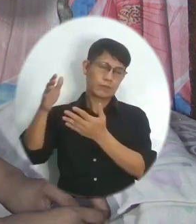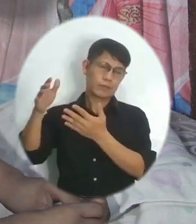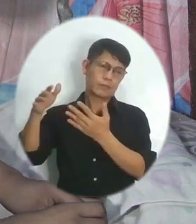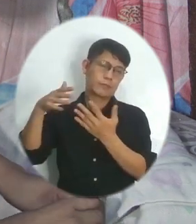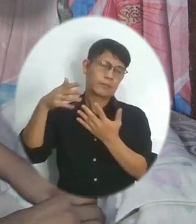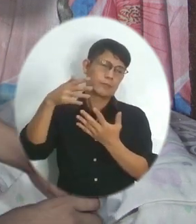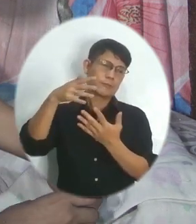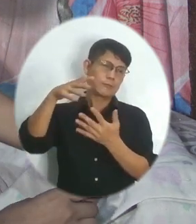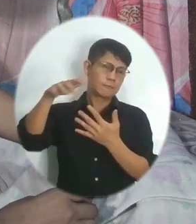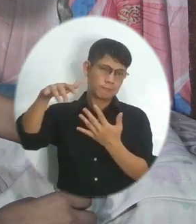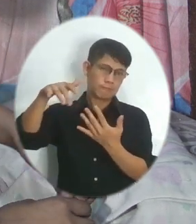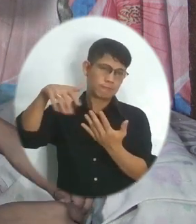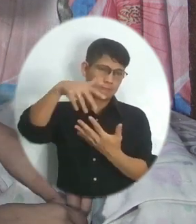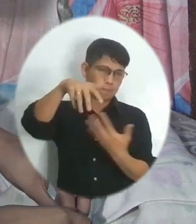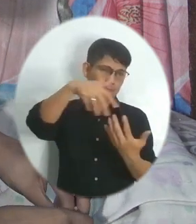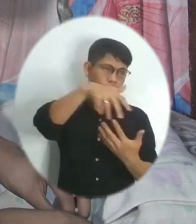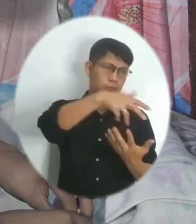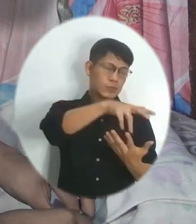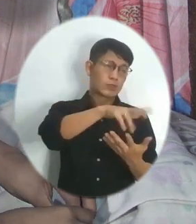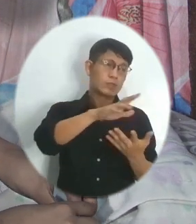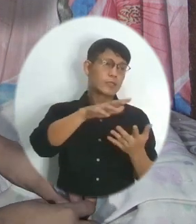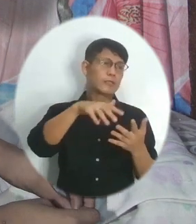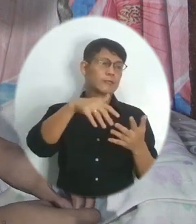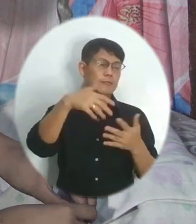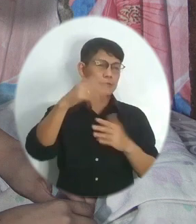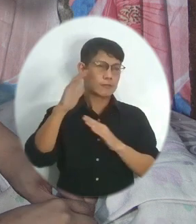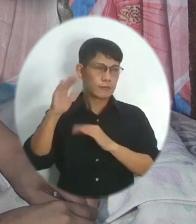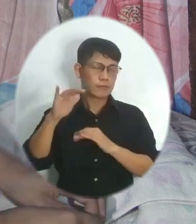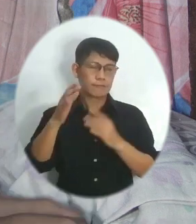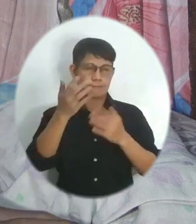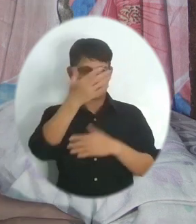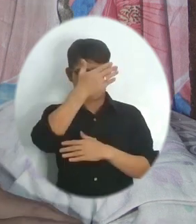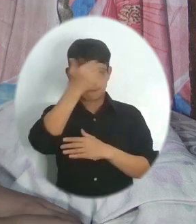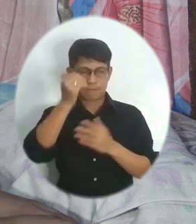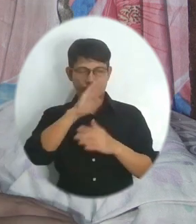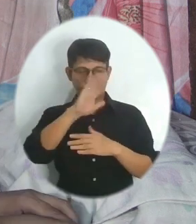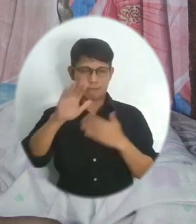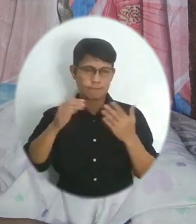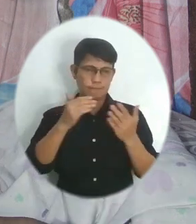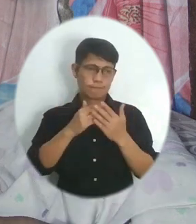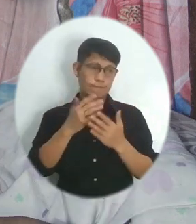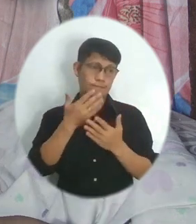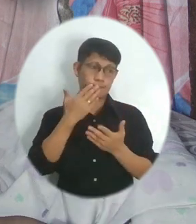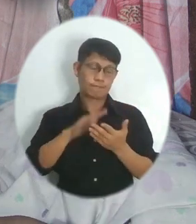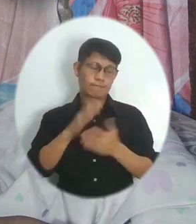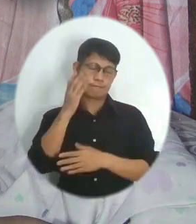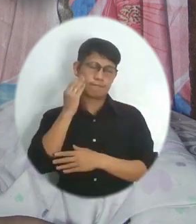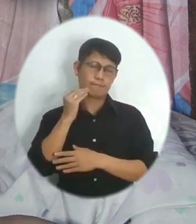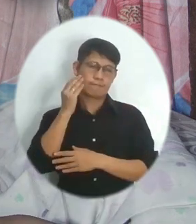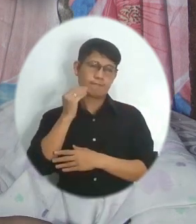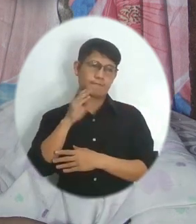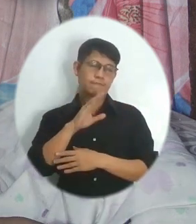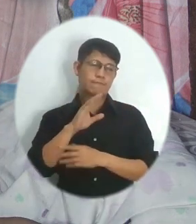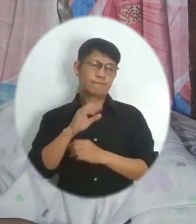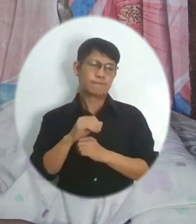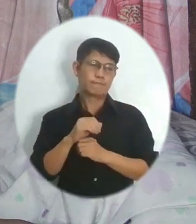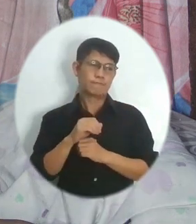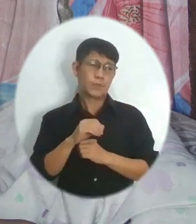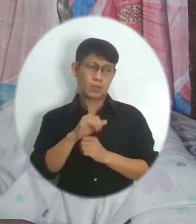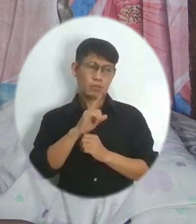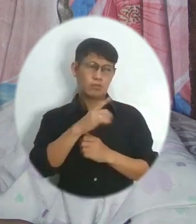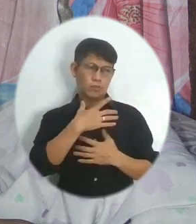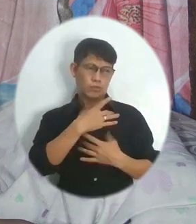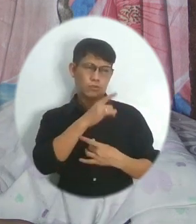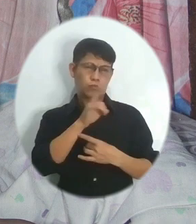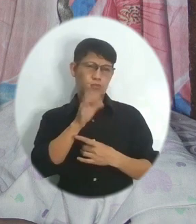niyo. Makakalimutan mo lahat ng naramdaman mong sakit. Ano po, yun. Ang pangarap niya po siya, makarating